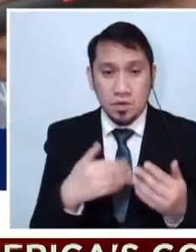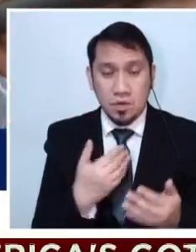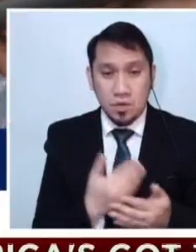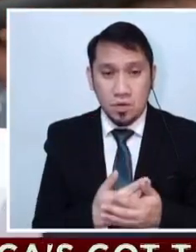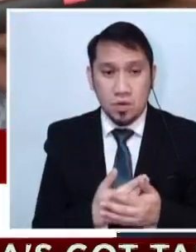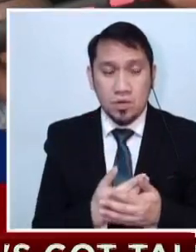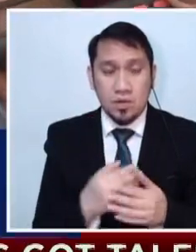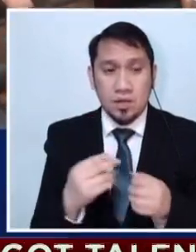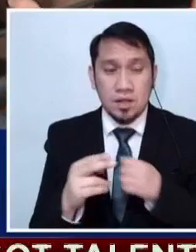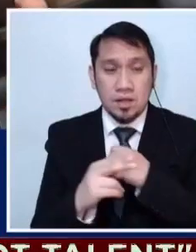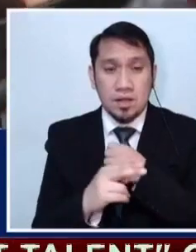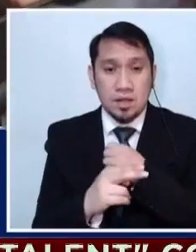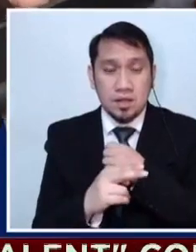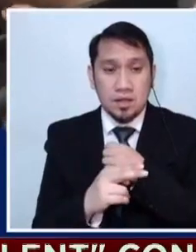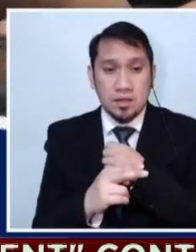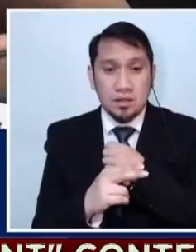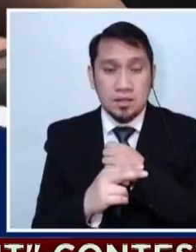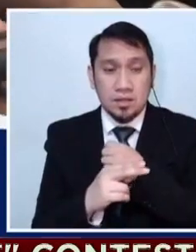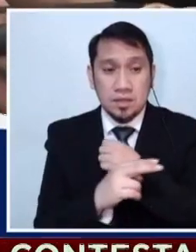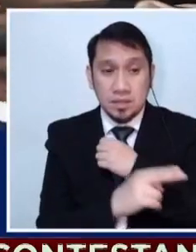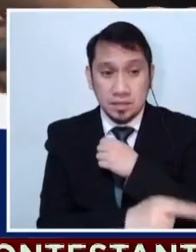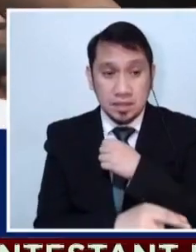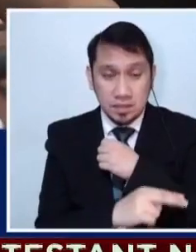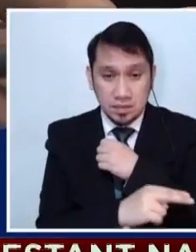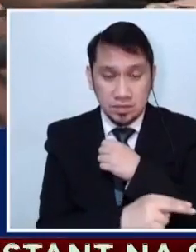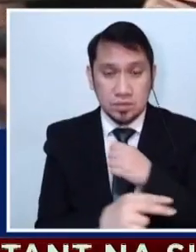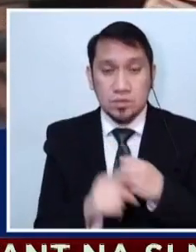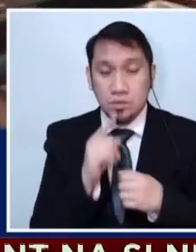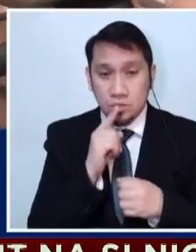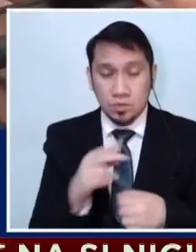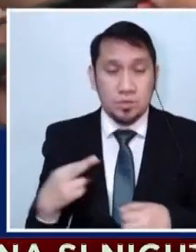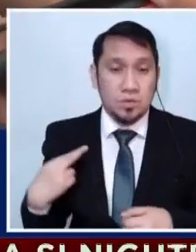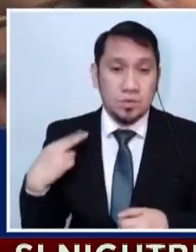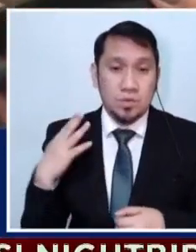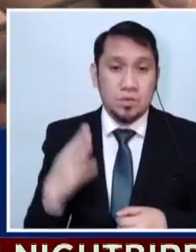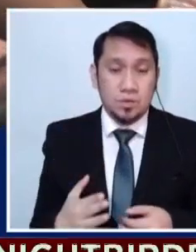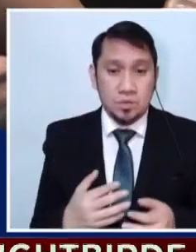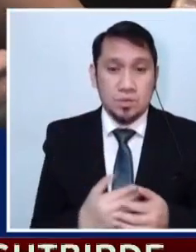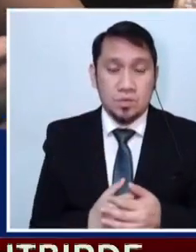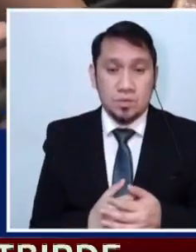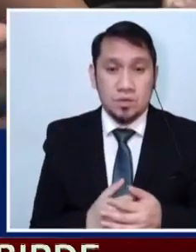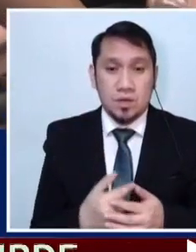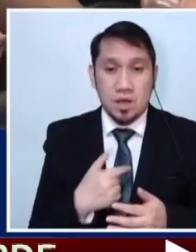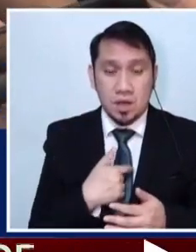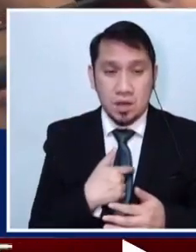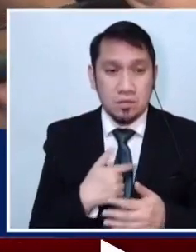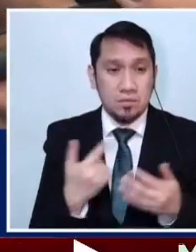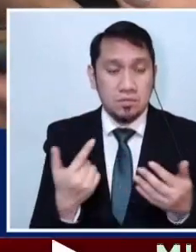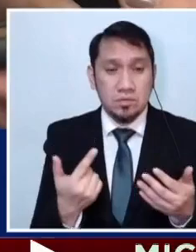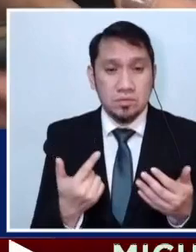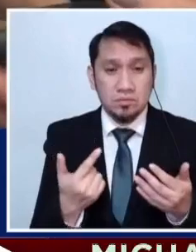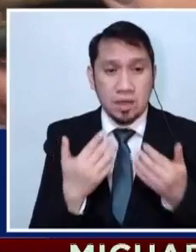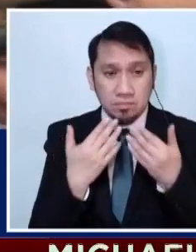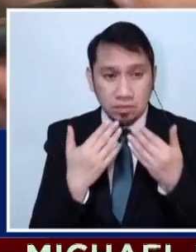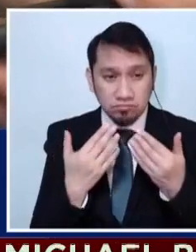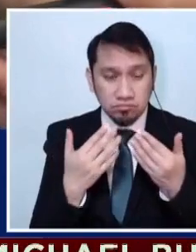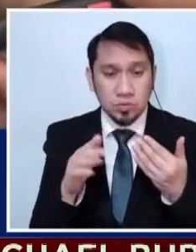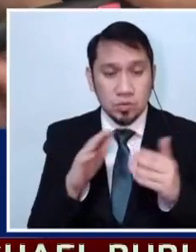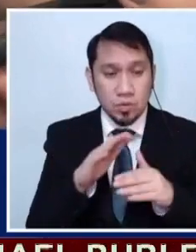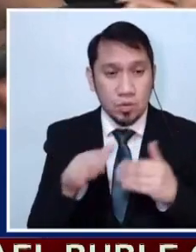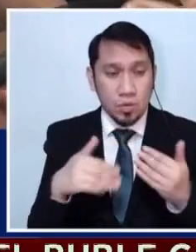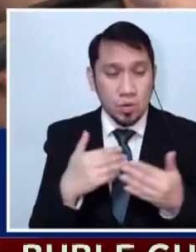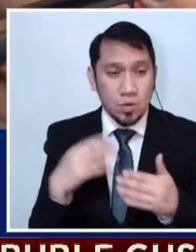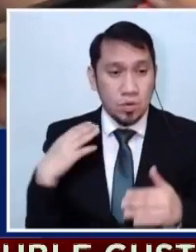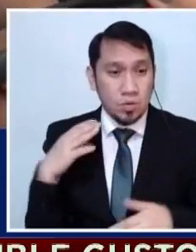been very well represented. I am very grateful to all the congressmen and I